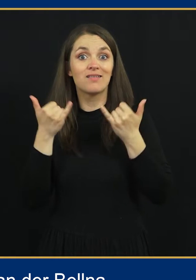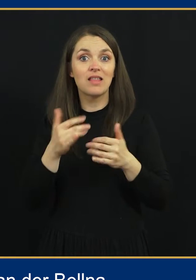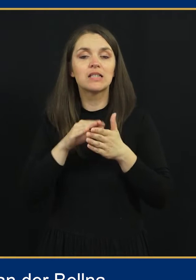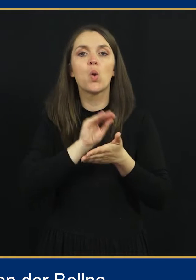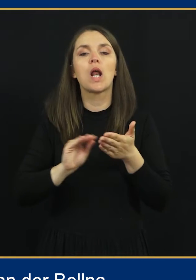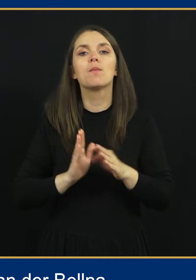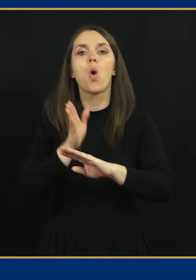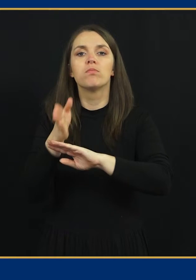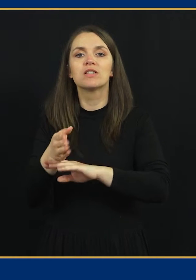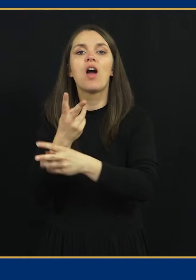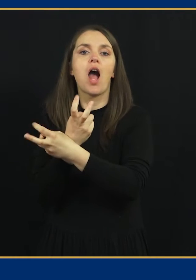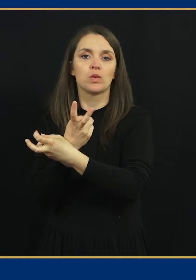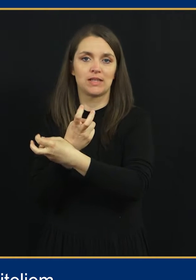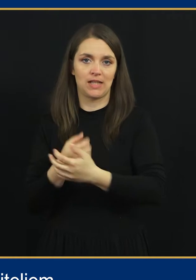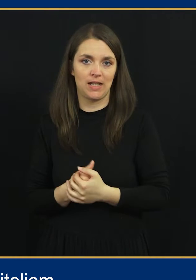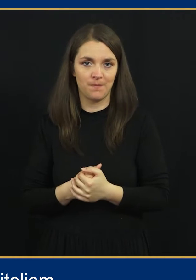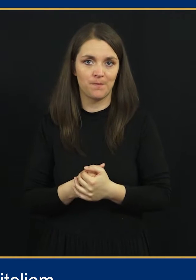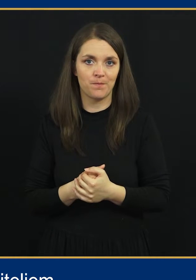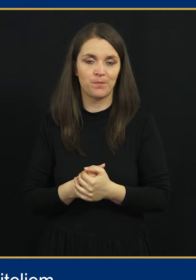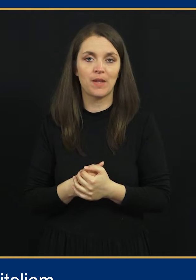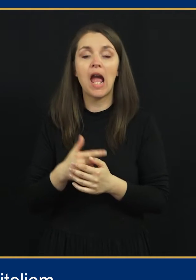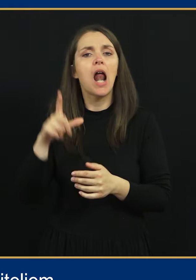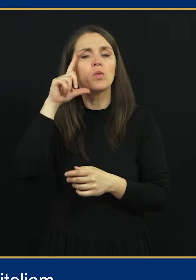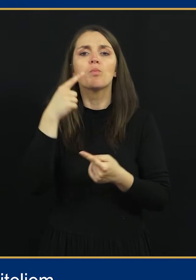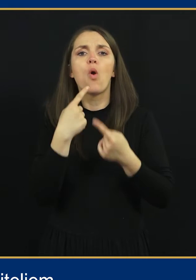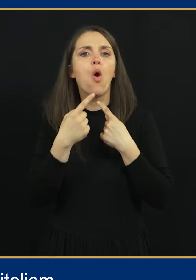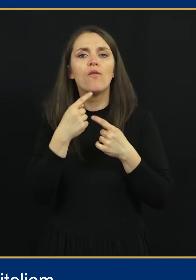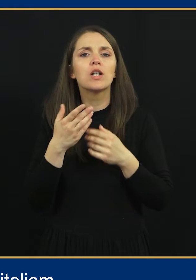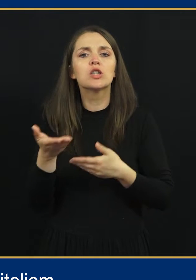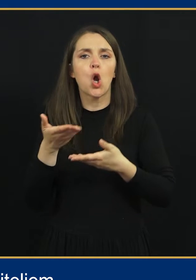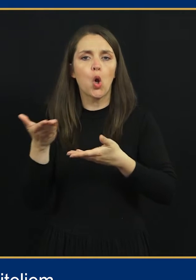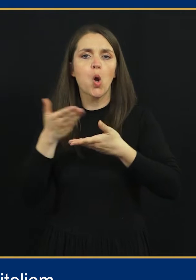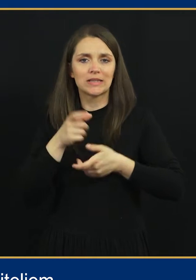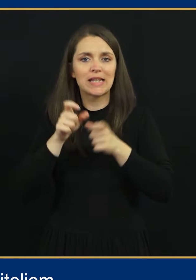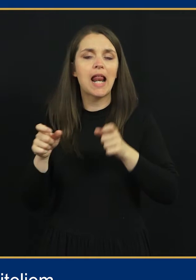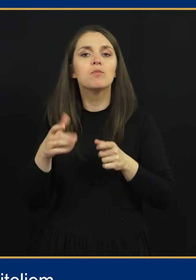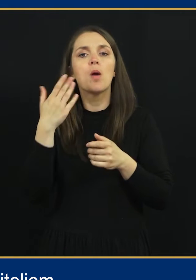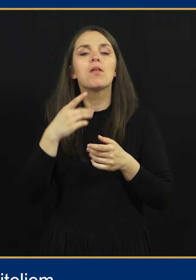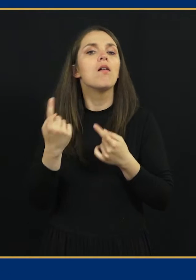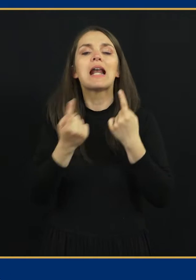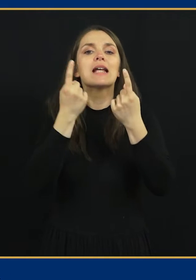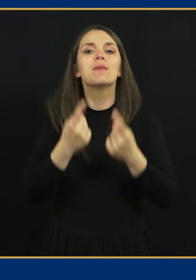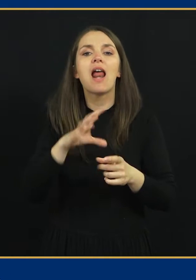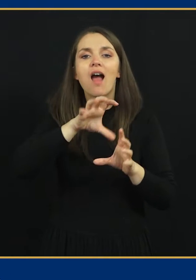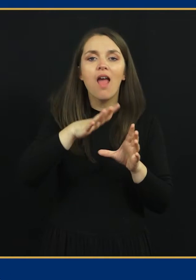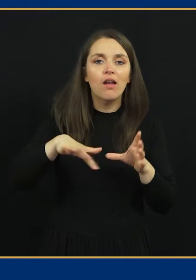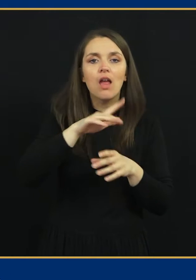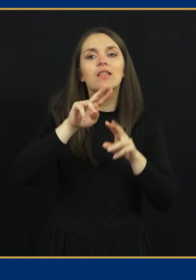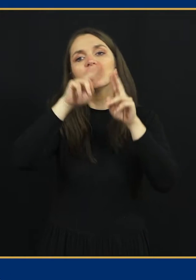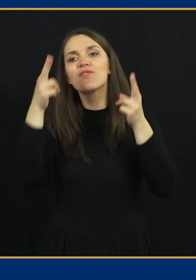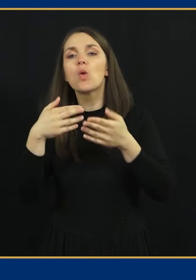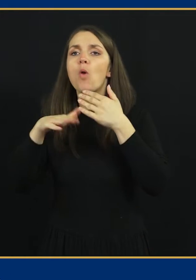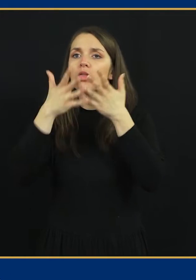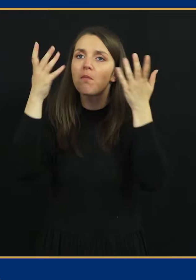uradnem obisku v Avstriji. V ospredju pogovorov z gostiteljem so bile razmere v regiji in svetu, podnebne spremembe